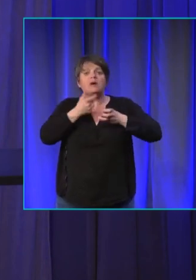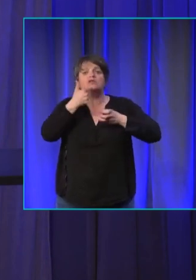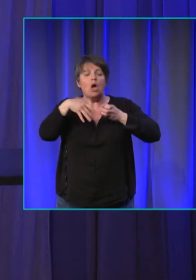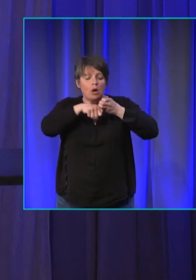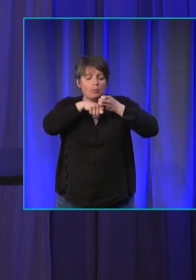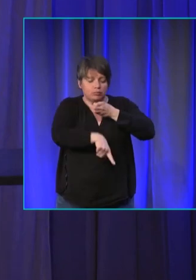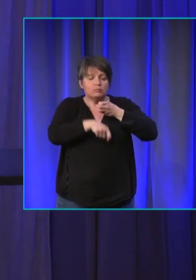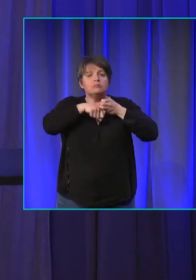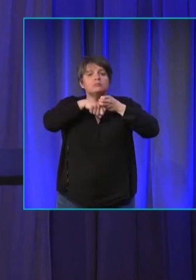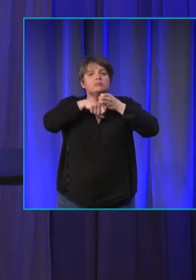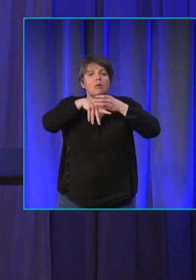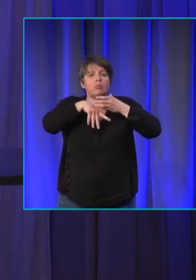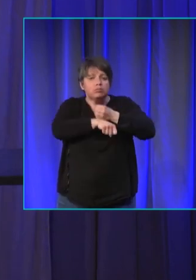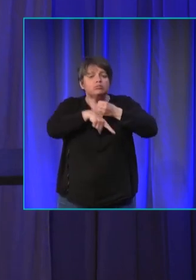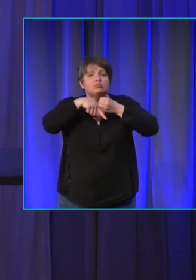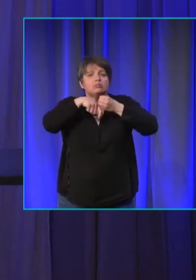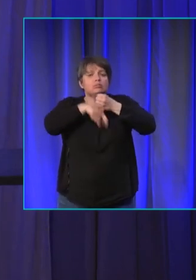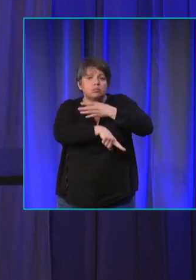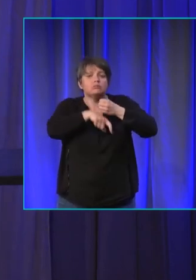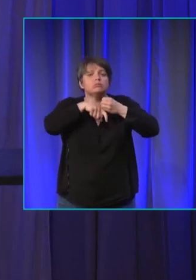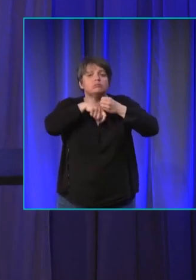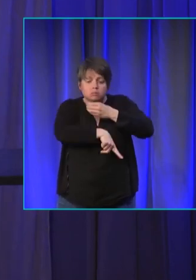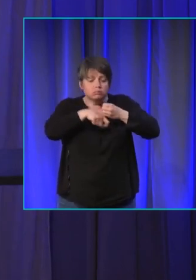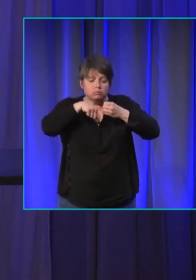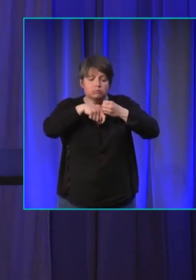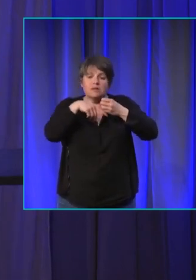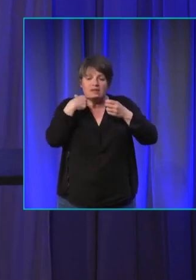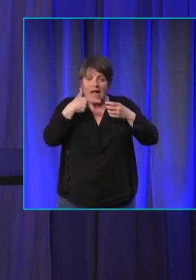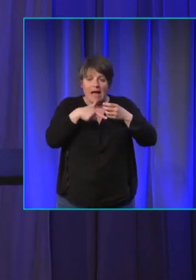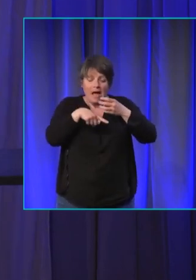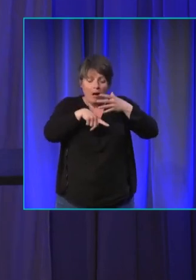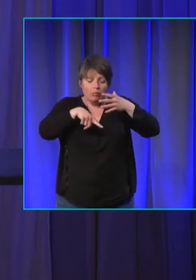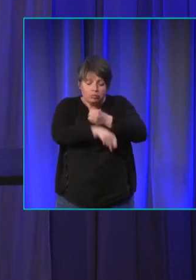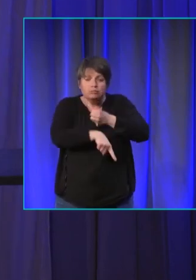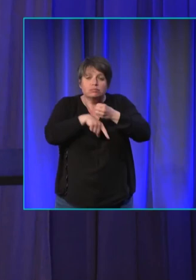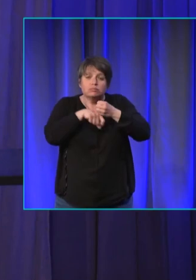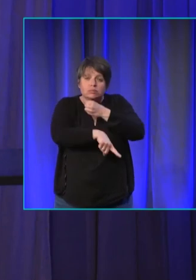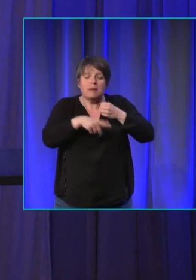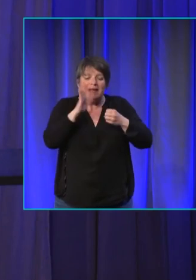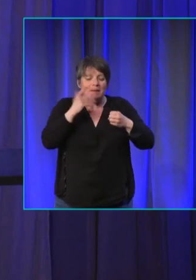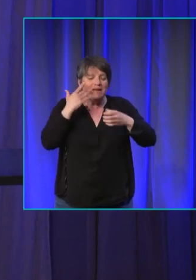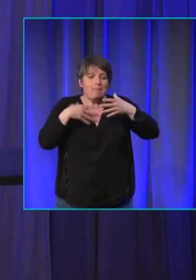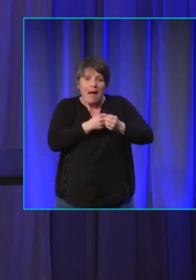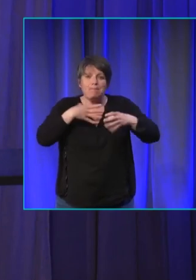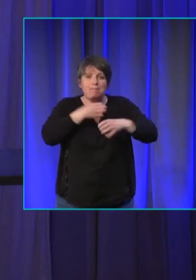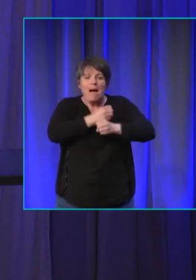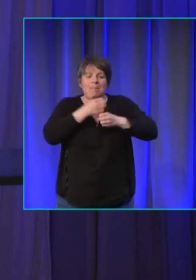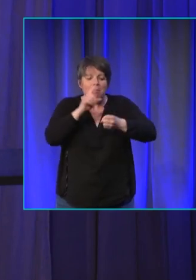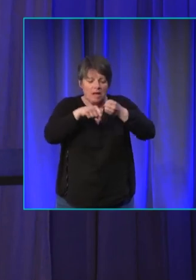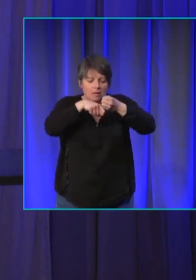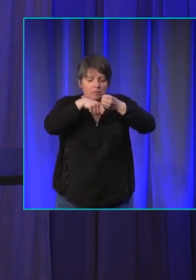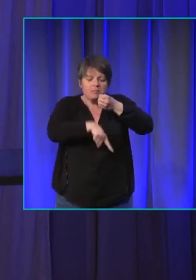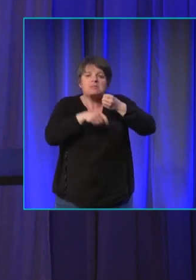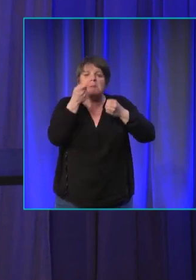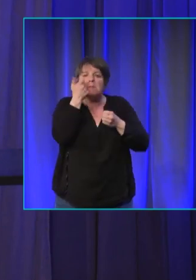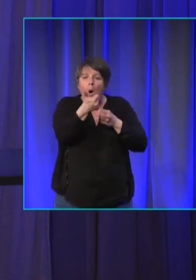était éjecté à chaque systole ventriculaire. Le problème, c'est quand il y a une fréquence tellement rapide comme ça,